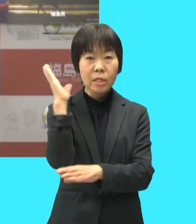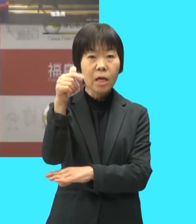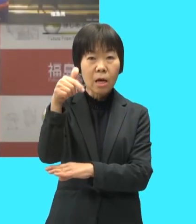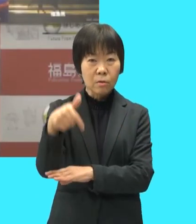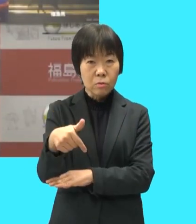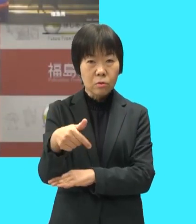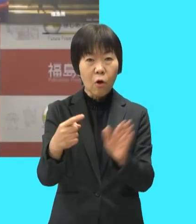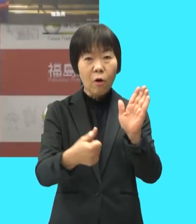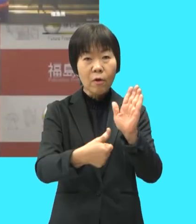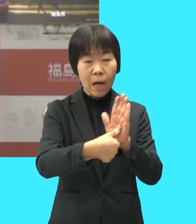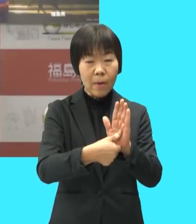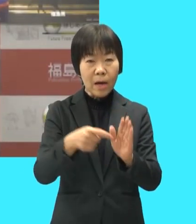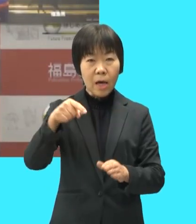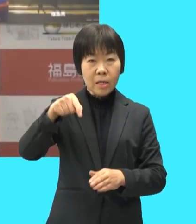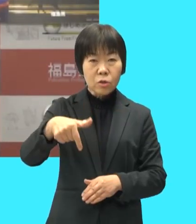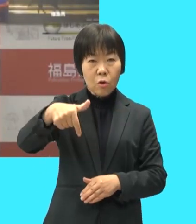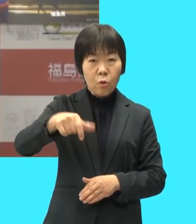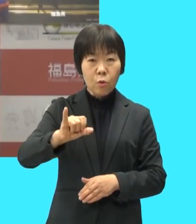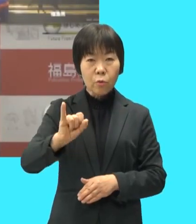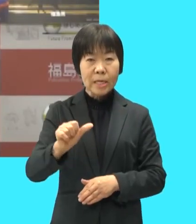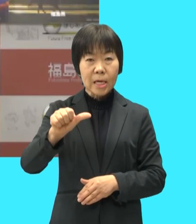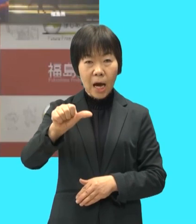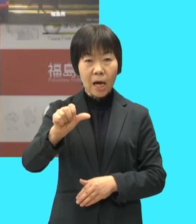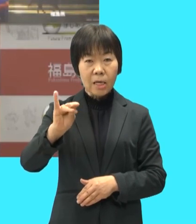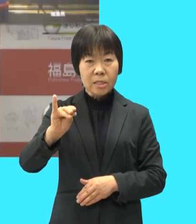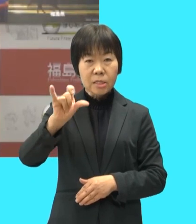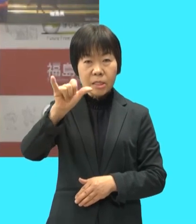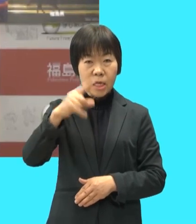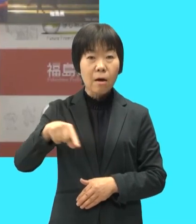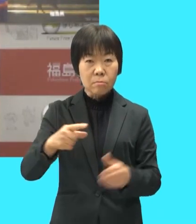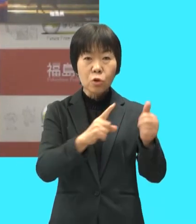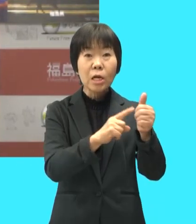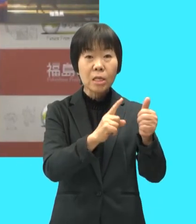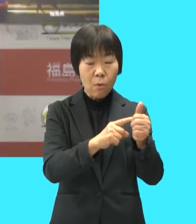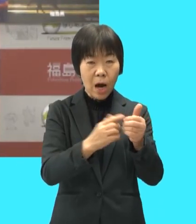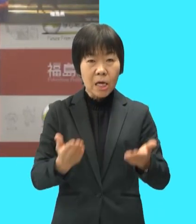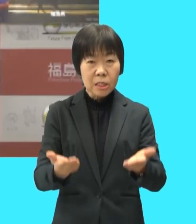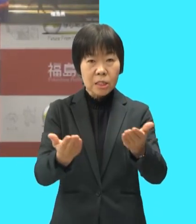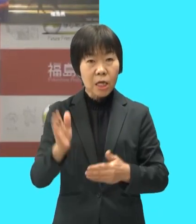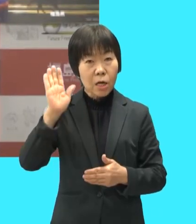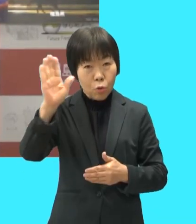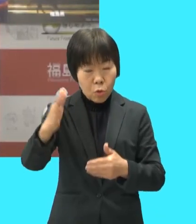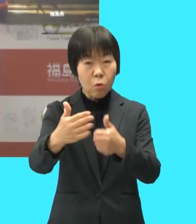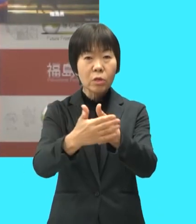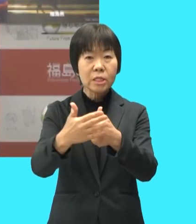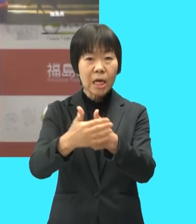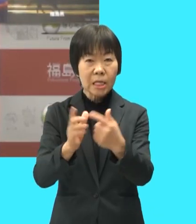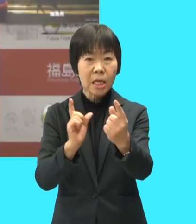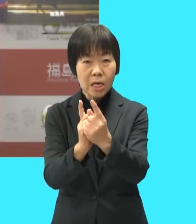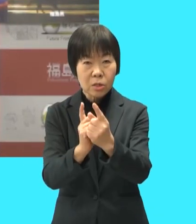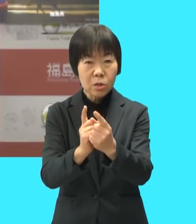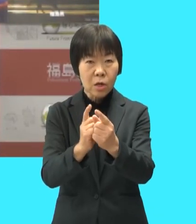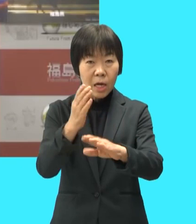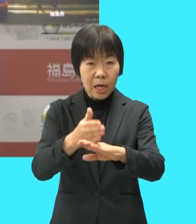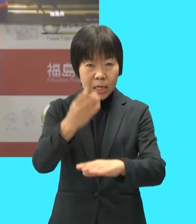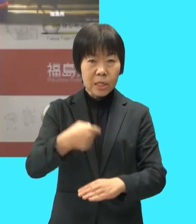府のソフィア・チャン長官には震災後のご支援に対する感謝の思いをお